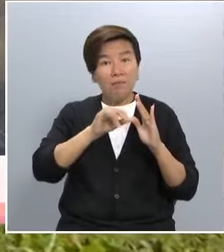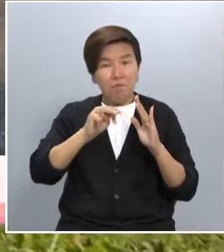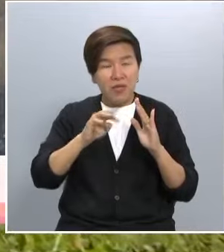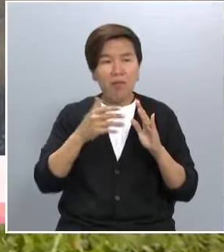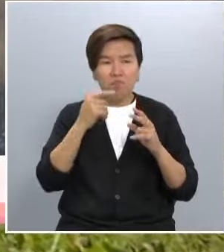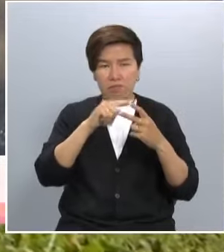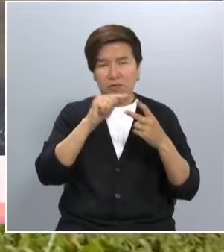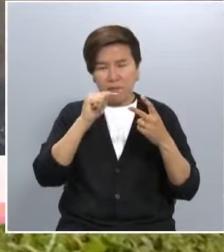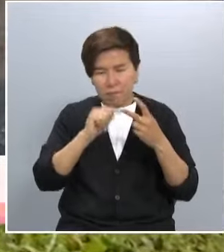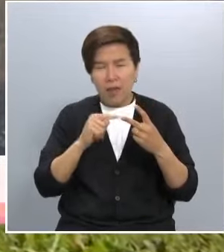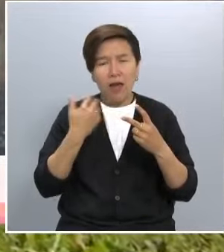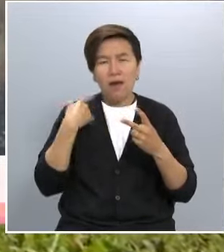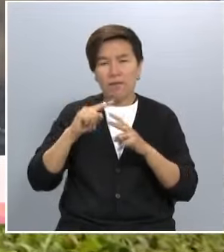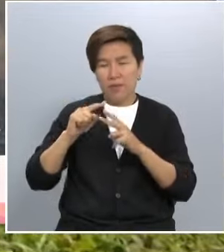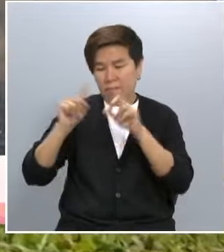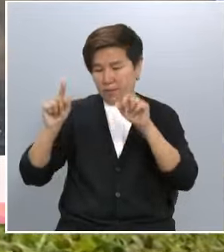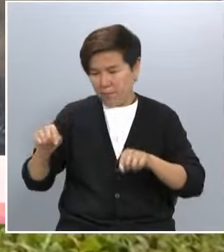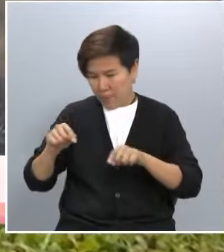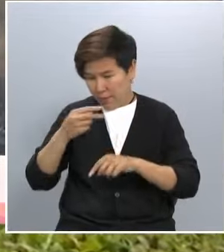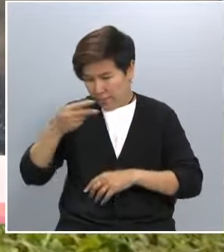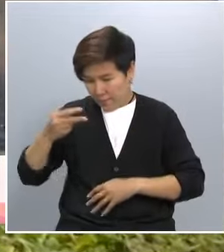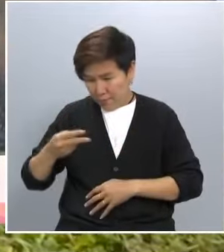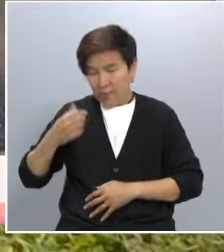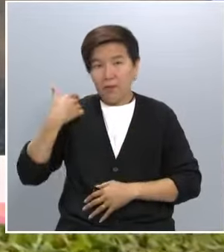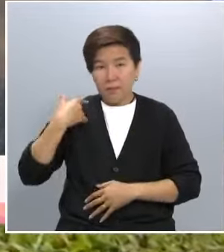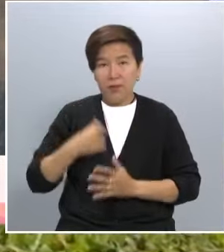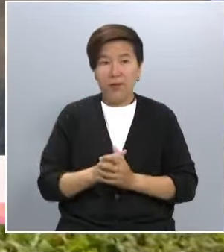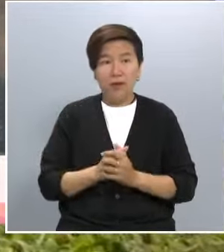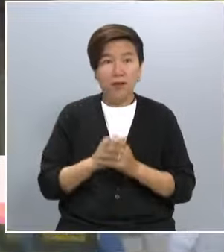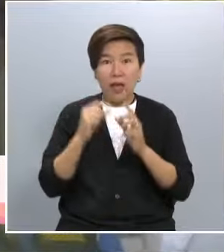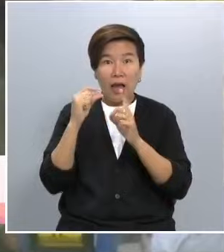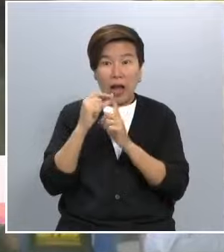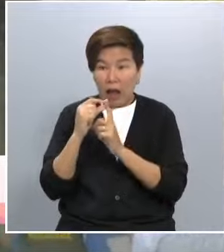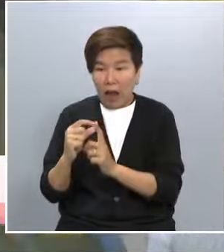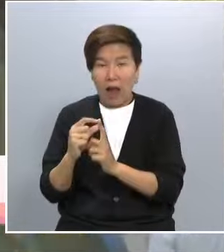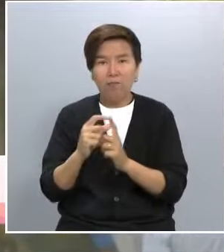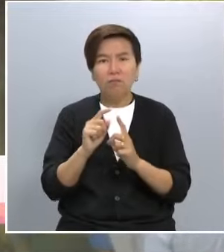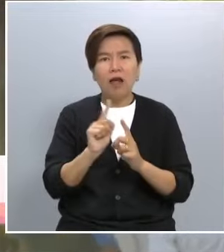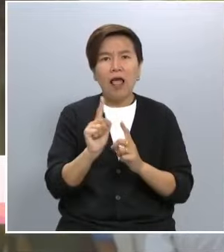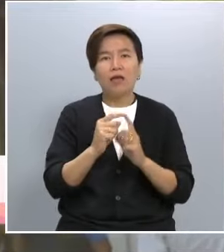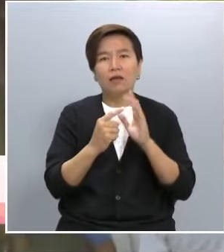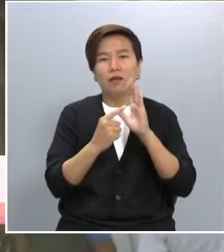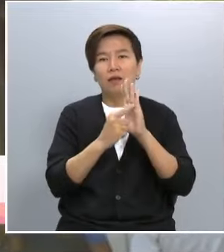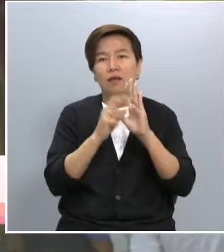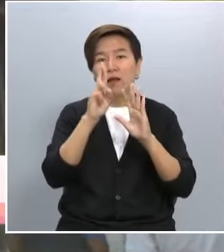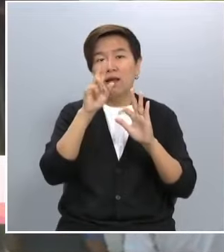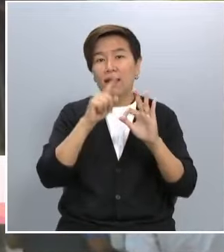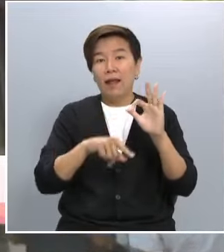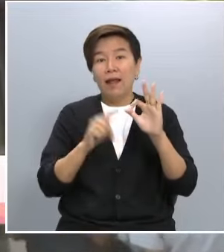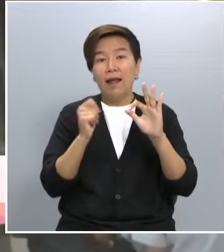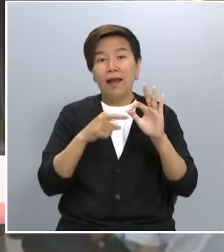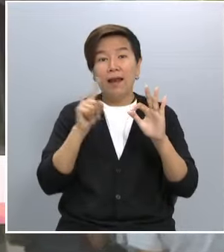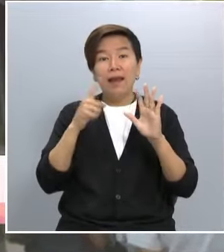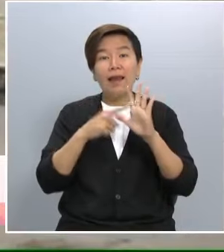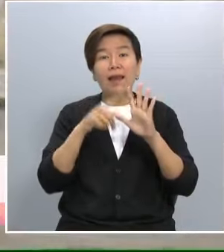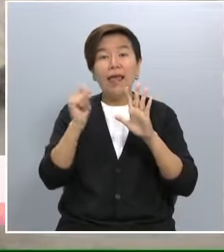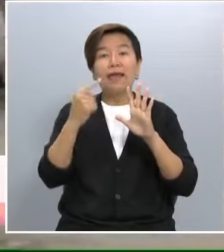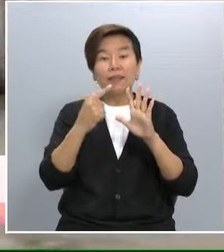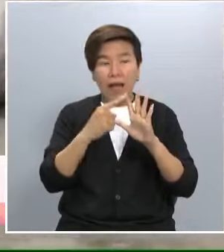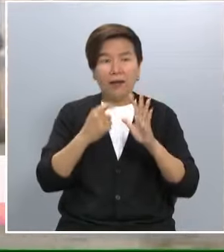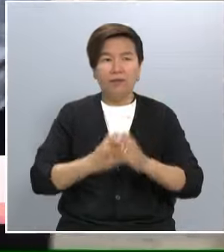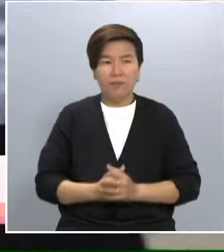ทต้นทางด้วยโดยระบุว่าเป็นแร่ธาตุไม่ได้ระบุว่าเป็นอย่างอื่นจึงเห็นว่าเป็นไปตามหลักเกณฑ์ของคู่มือการอนุญาต